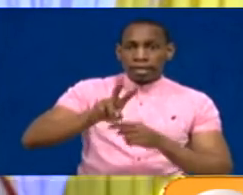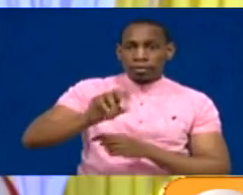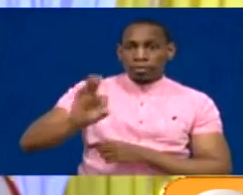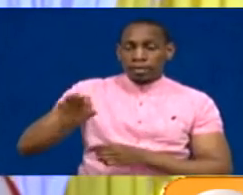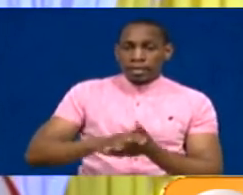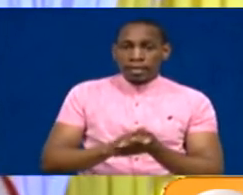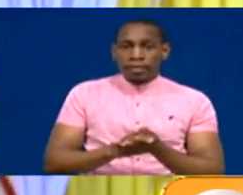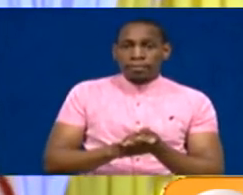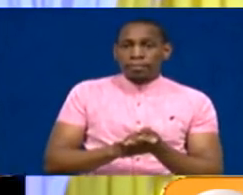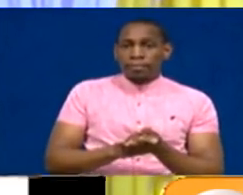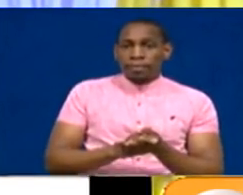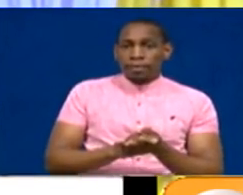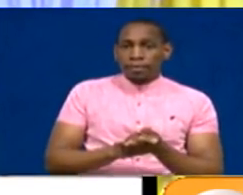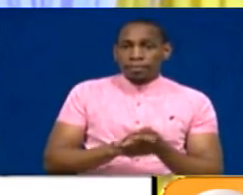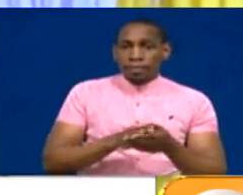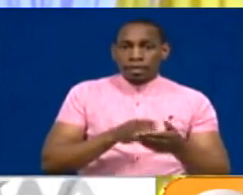2003, Homa Bay.